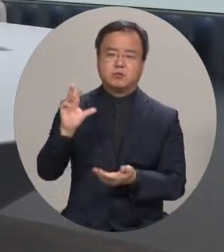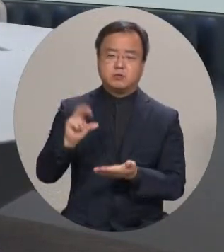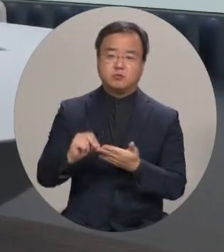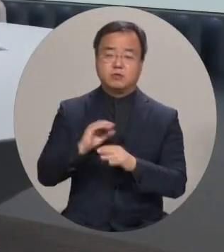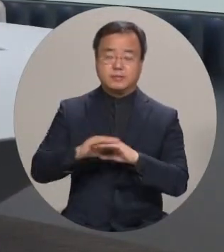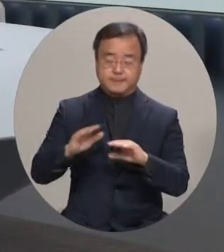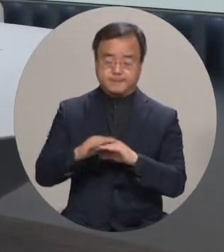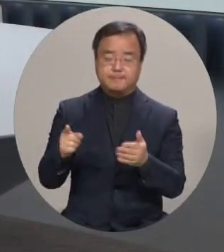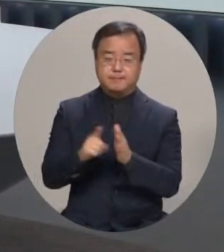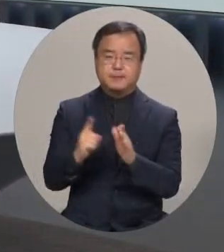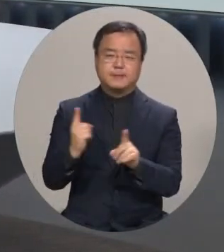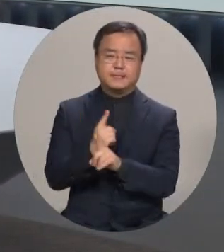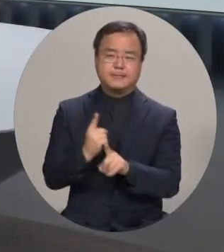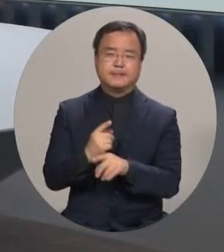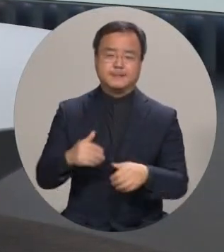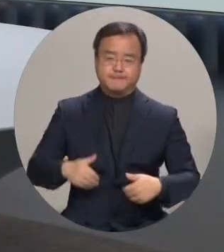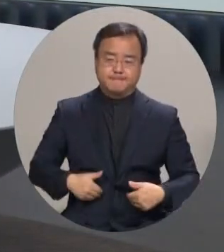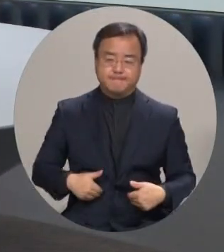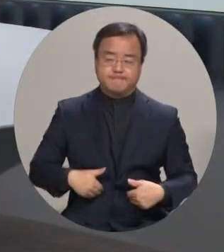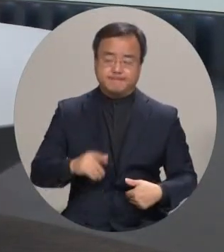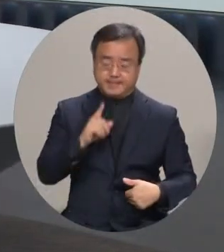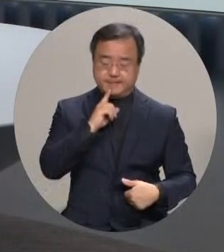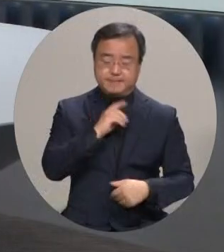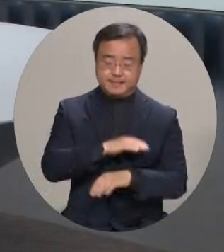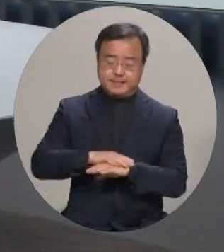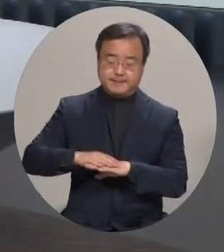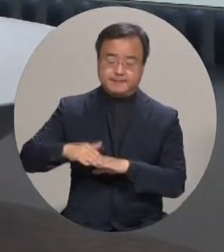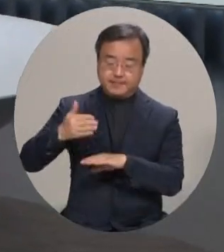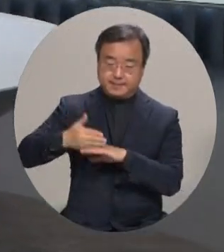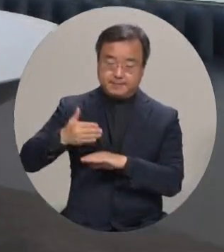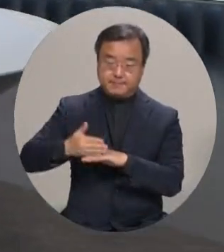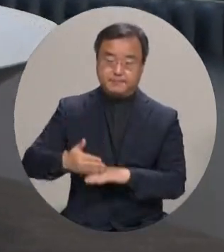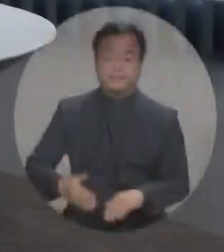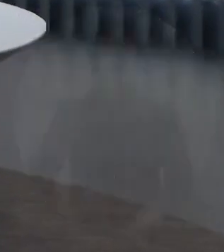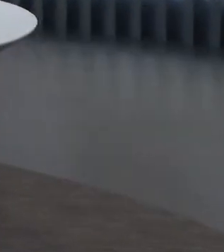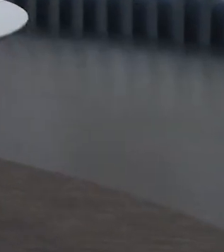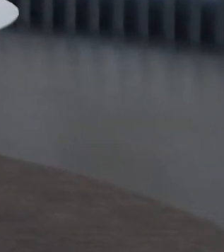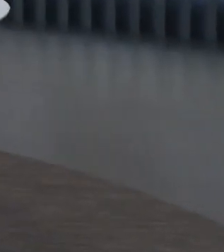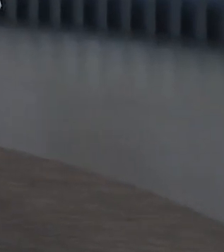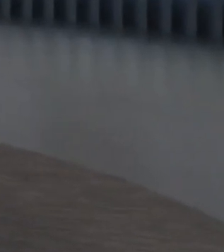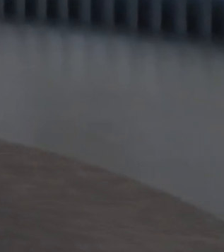선책 필요하겠습니다 대표님 오늘 말씀 잘 들었습니다 예 고맙습니다